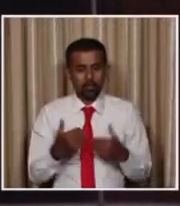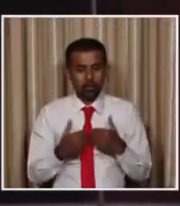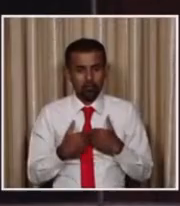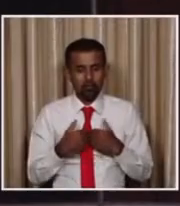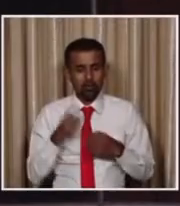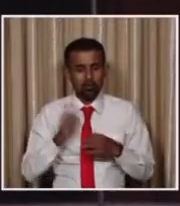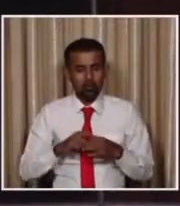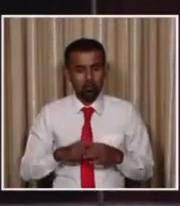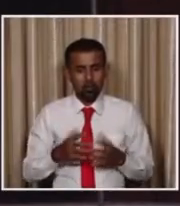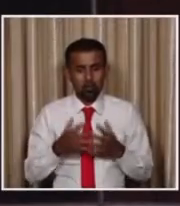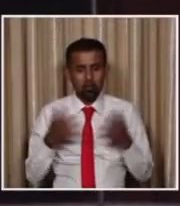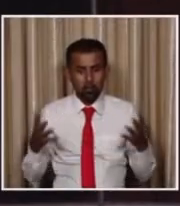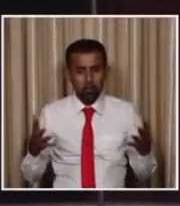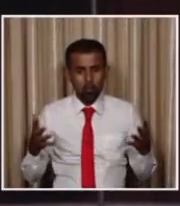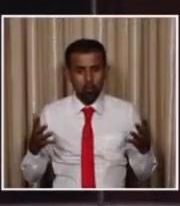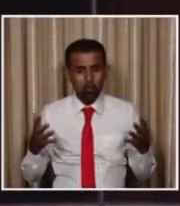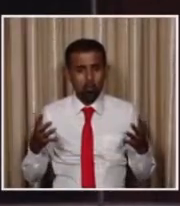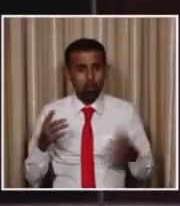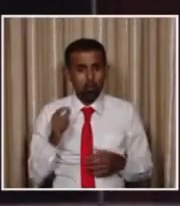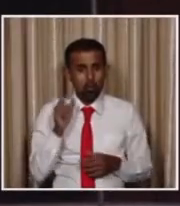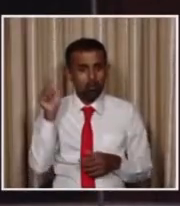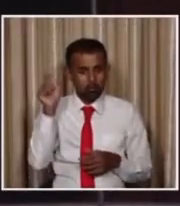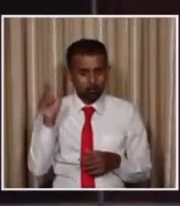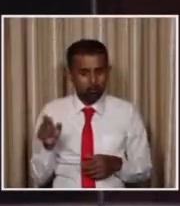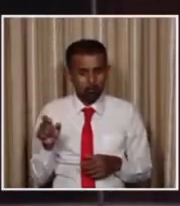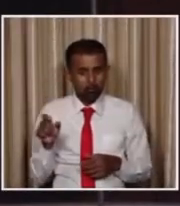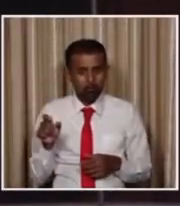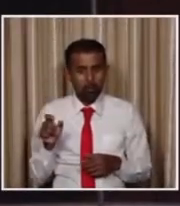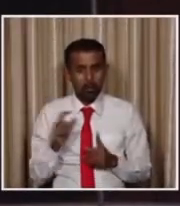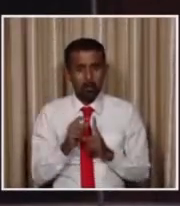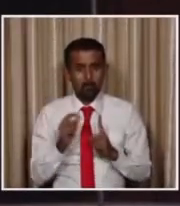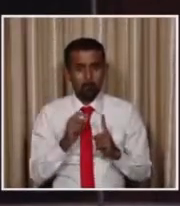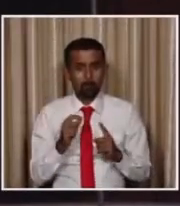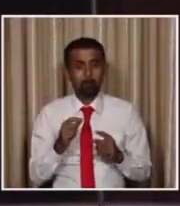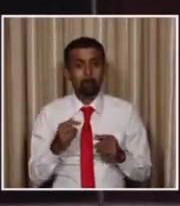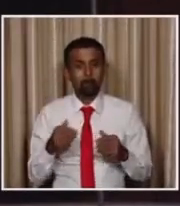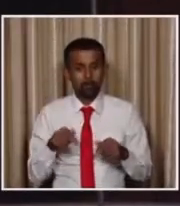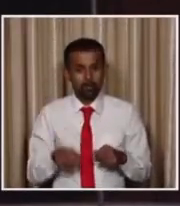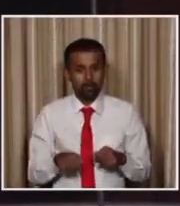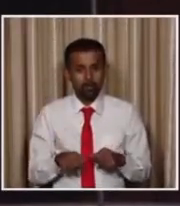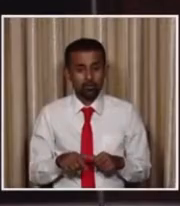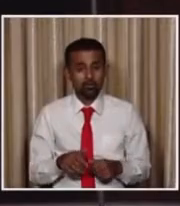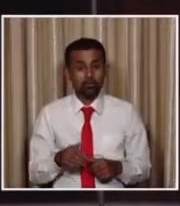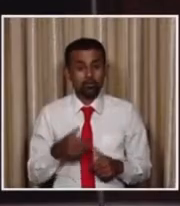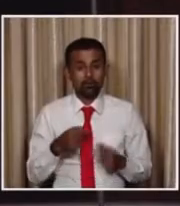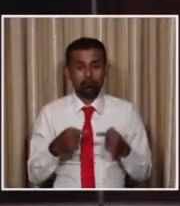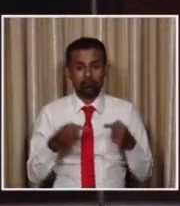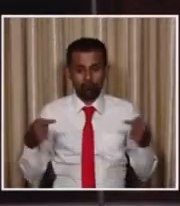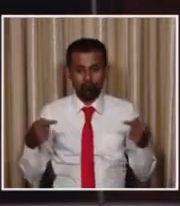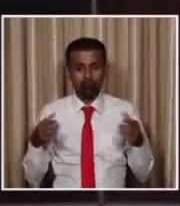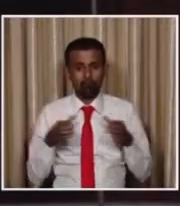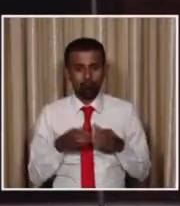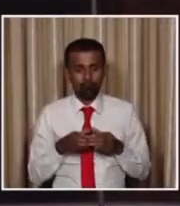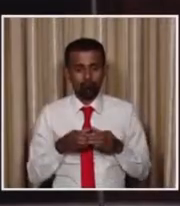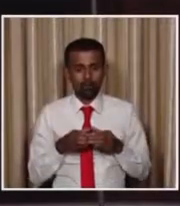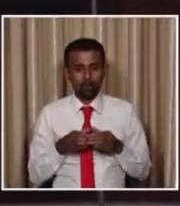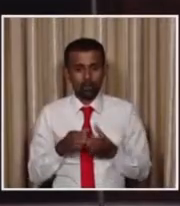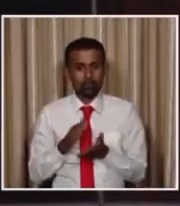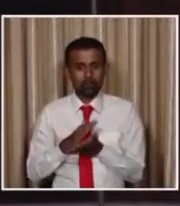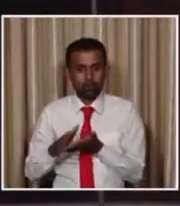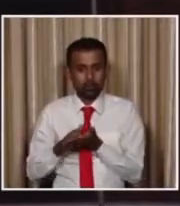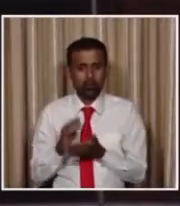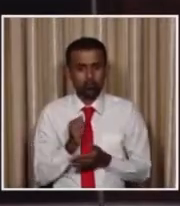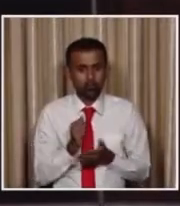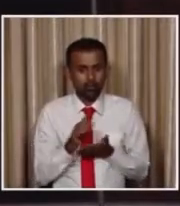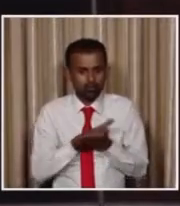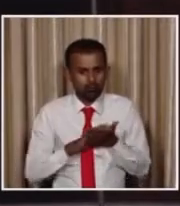prashna rashayak nisa etuma pasupela mantriwarunta visheshayenma vipakshe salakapu aakare api